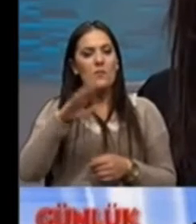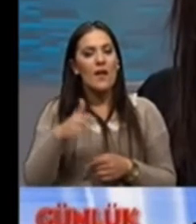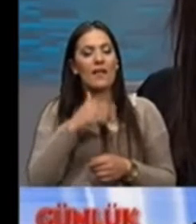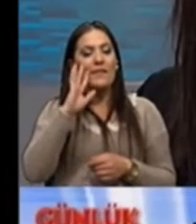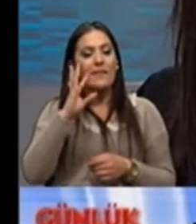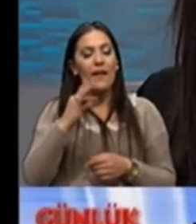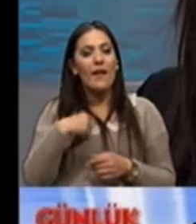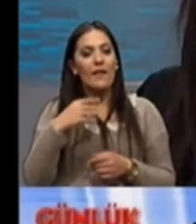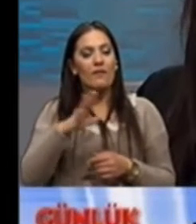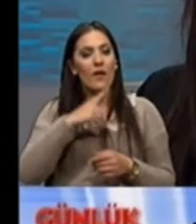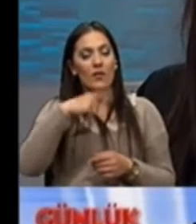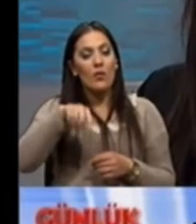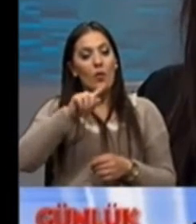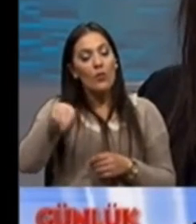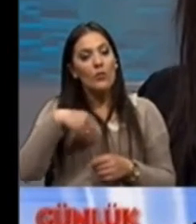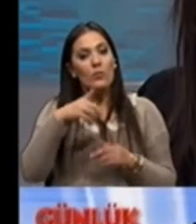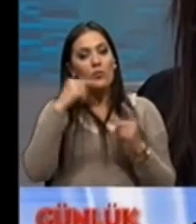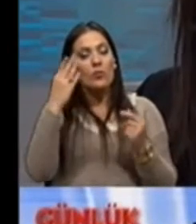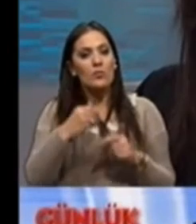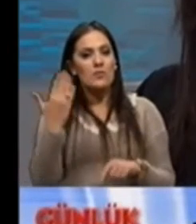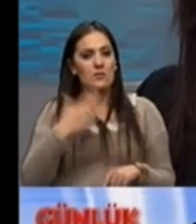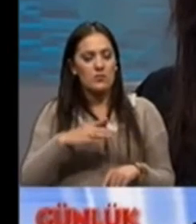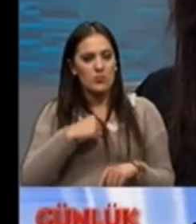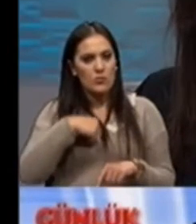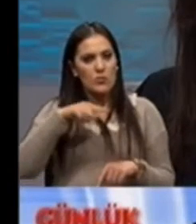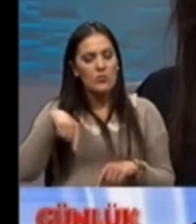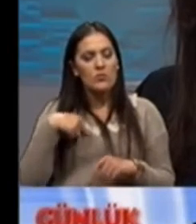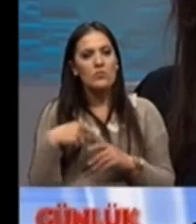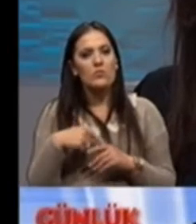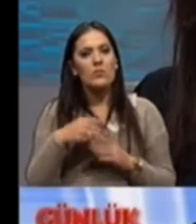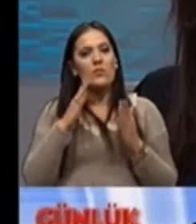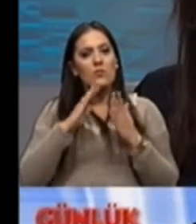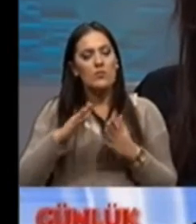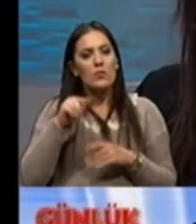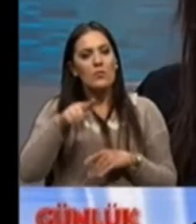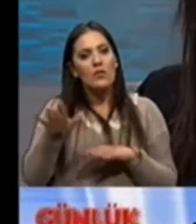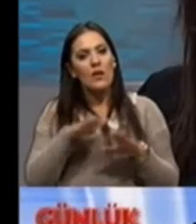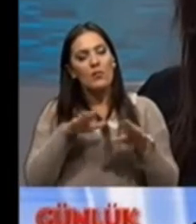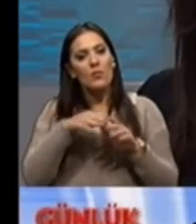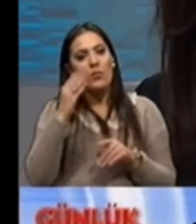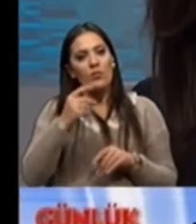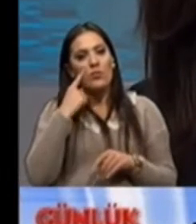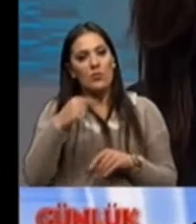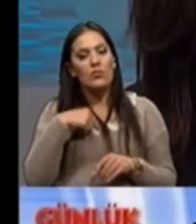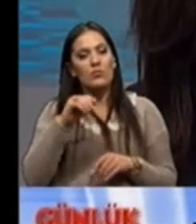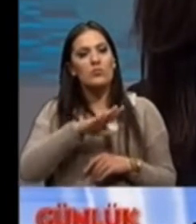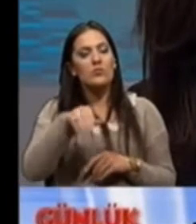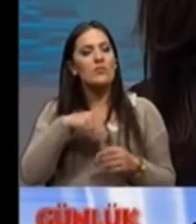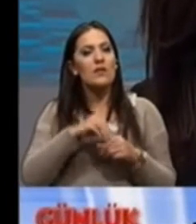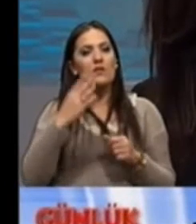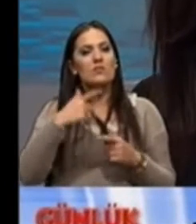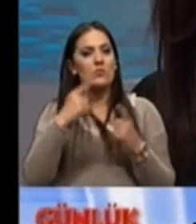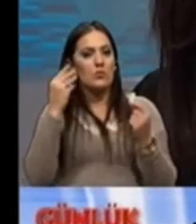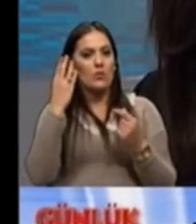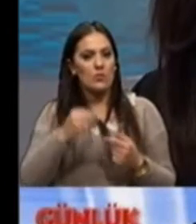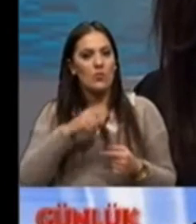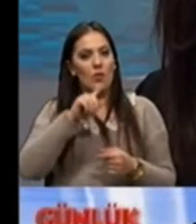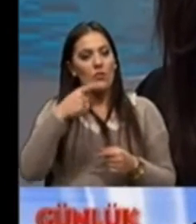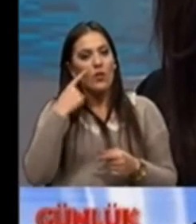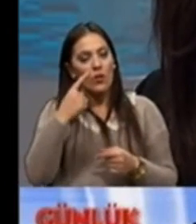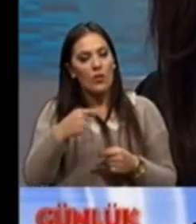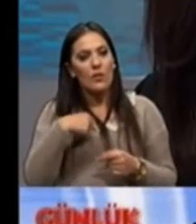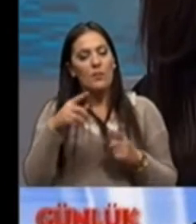Onların mutlu olmasını da istiyoruz. Sürekli bu depremler olduğuna göre çocuklarımız nasıl mutlu olacaklar? Ona yönelik tabii Milli